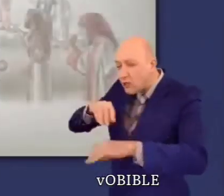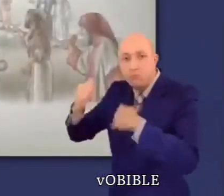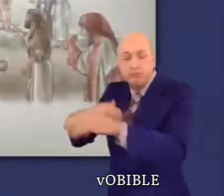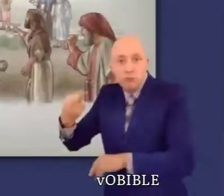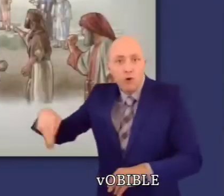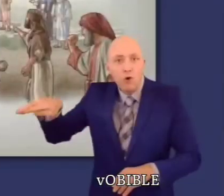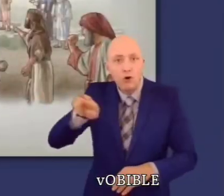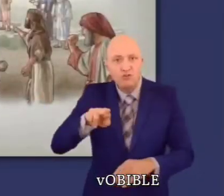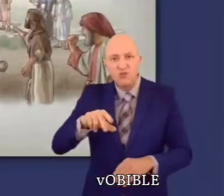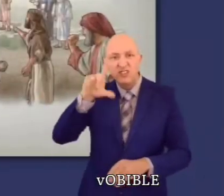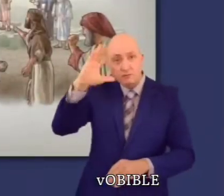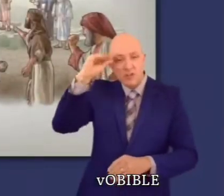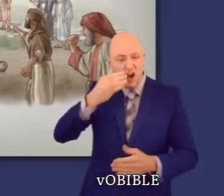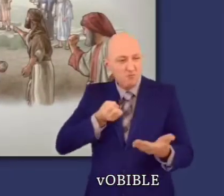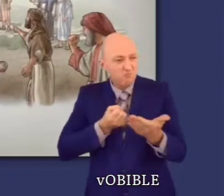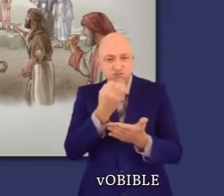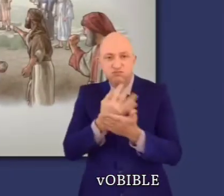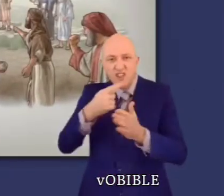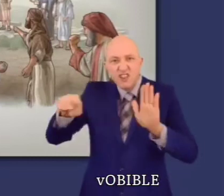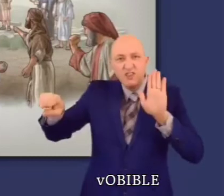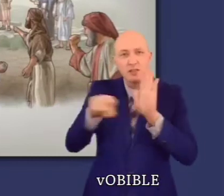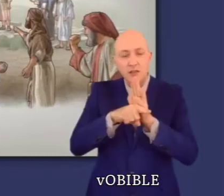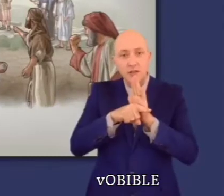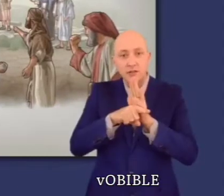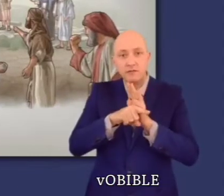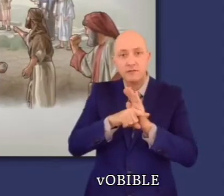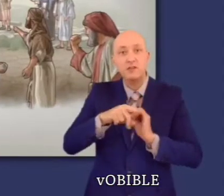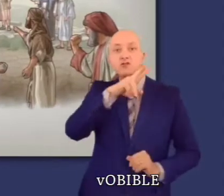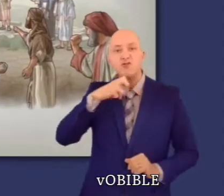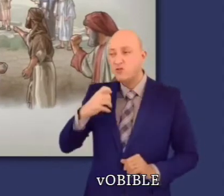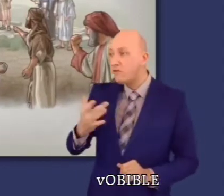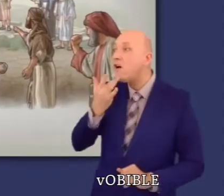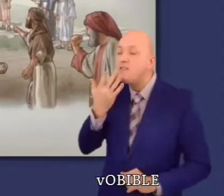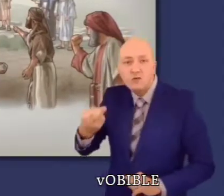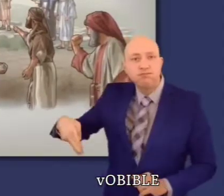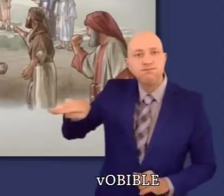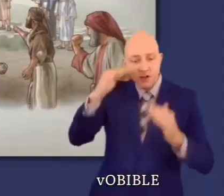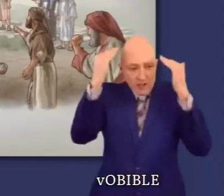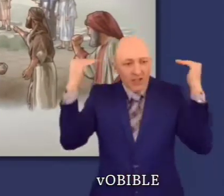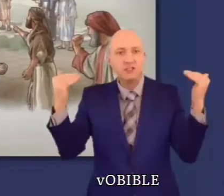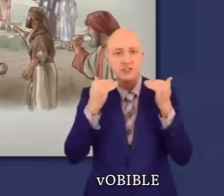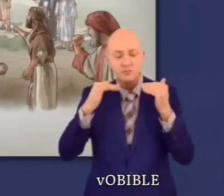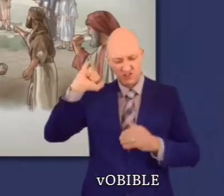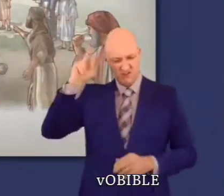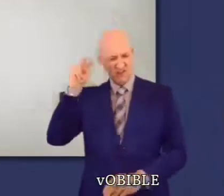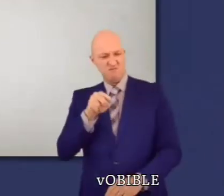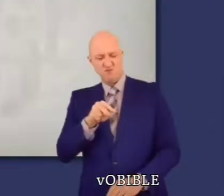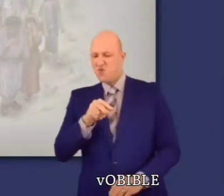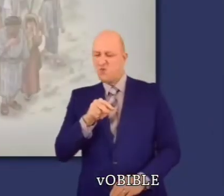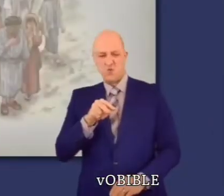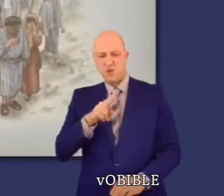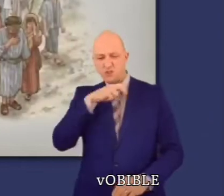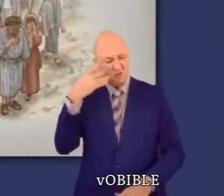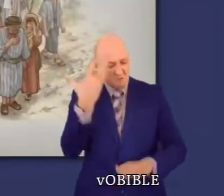À leur retour, dix de ces espions font un rapport négatif et le peuple veut alors retourner en Égypte. À cause